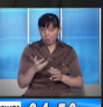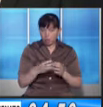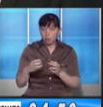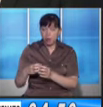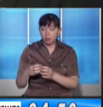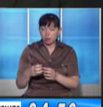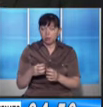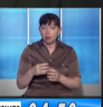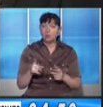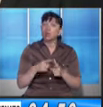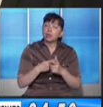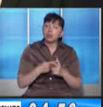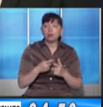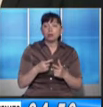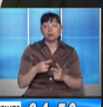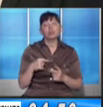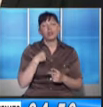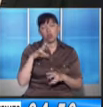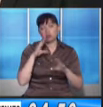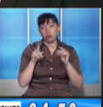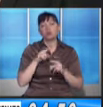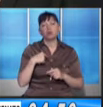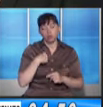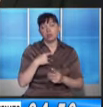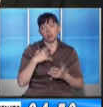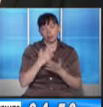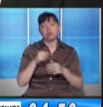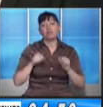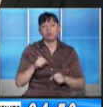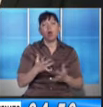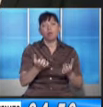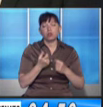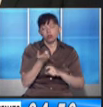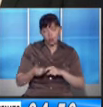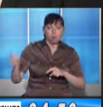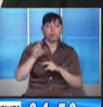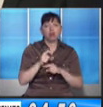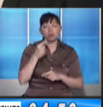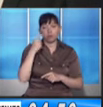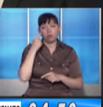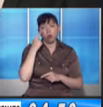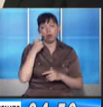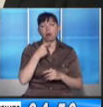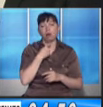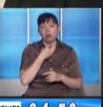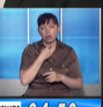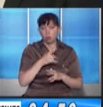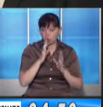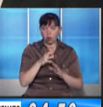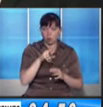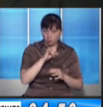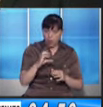există o șansă reală noi să luăm o majoritate în aceste alegeri. Totodată, în cazul noi, în care... Noi, platforma DA și PAS,